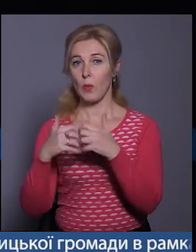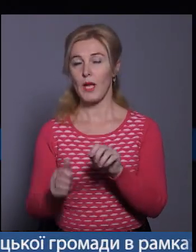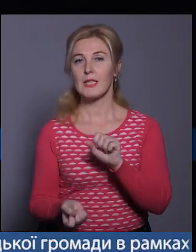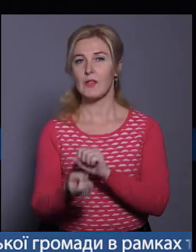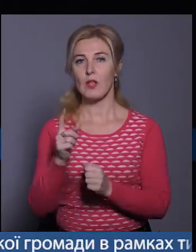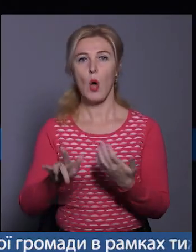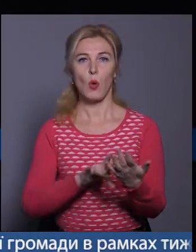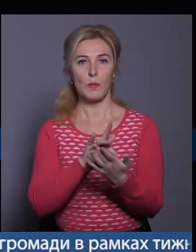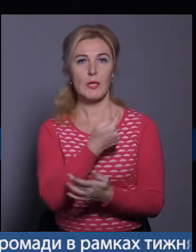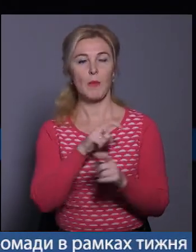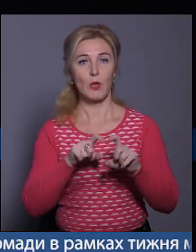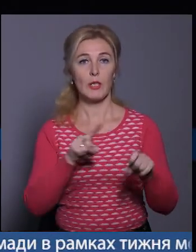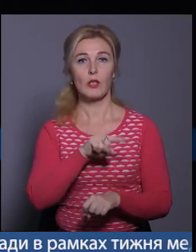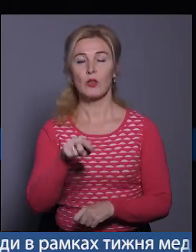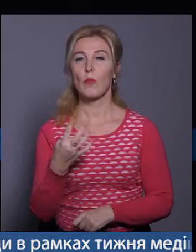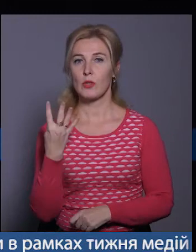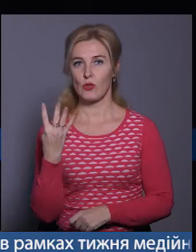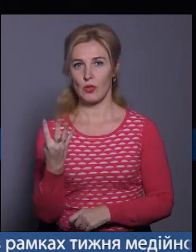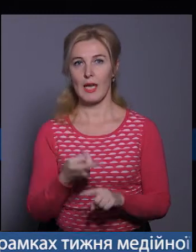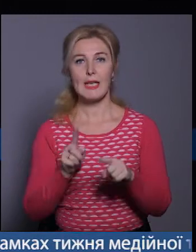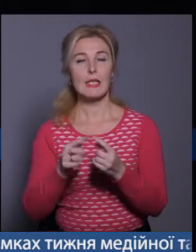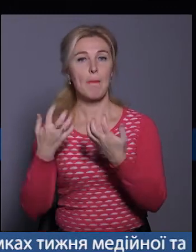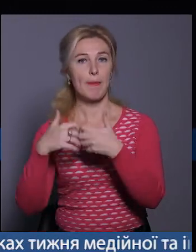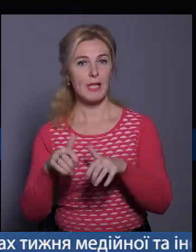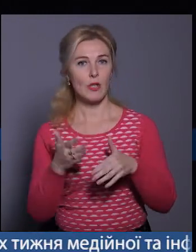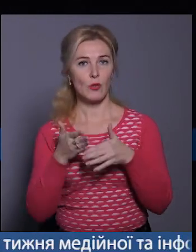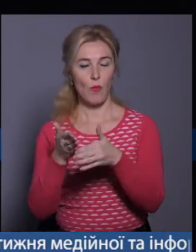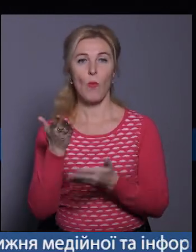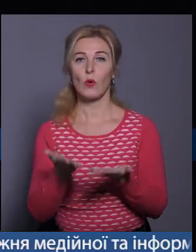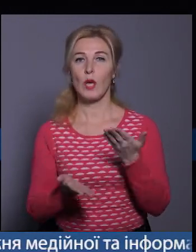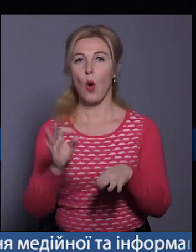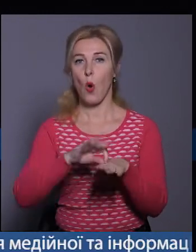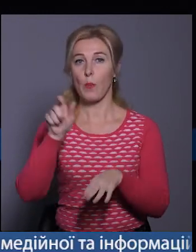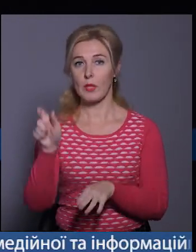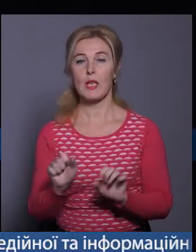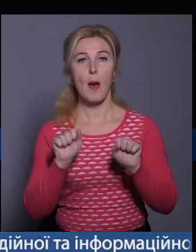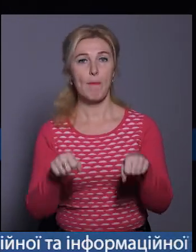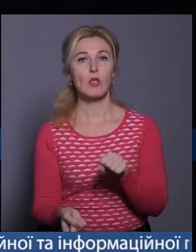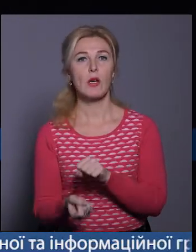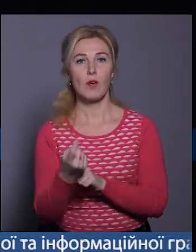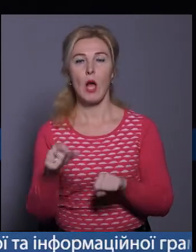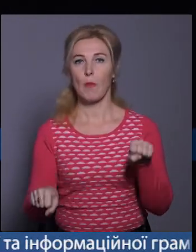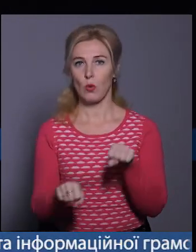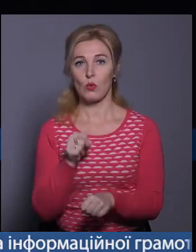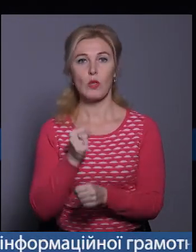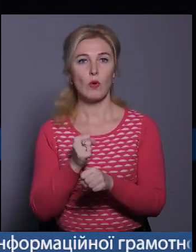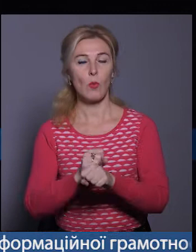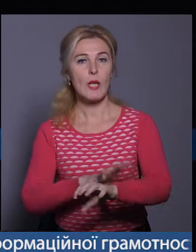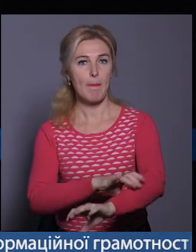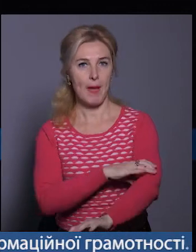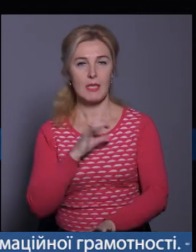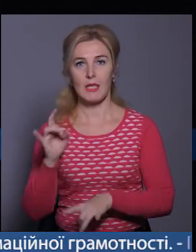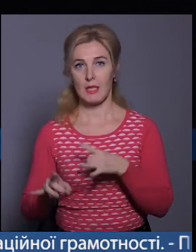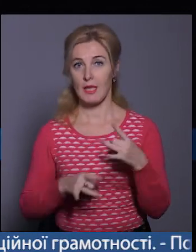з'явилось у міській поліклініці номер 4. Це пристрій, за допомогою якого у пацієнта можна виявити порушення в роботі м'язів і